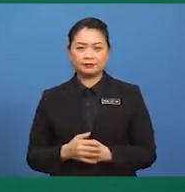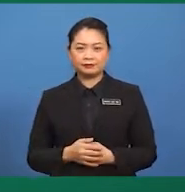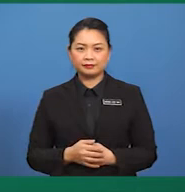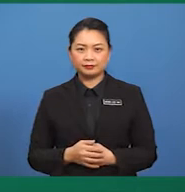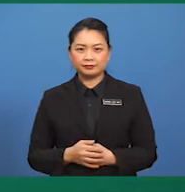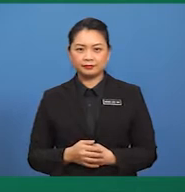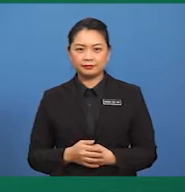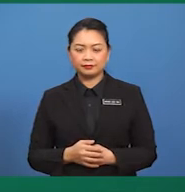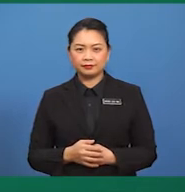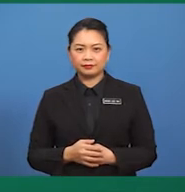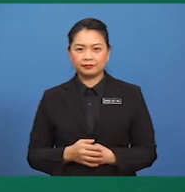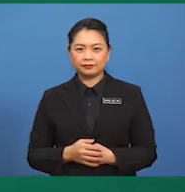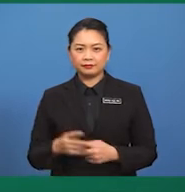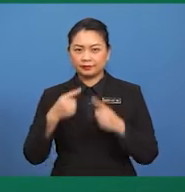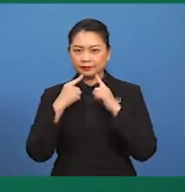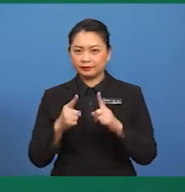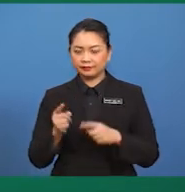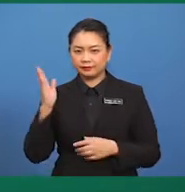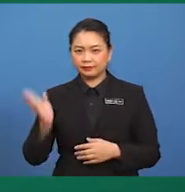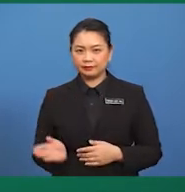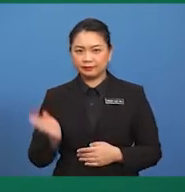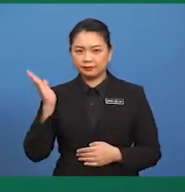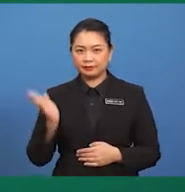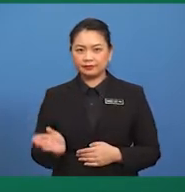RM2,916 dan hutang ragu ialah